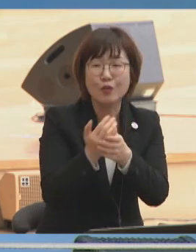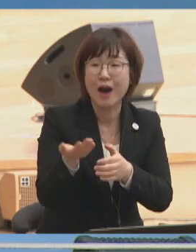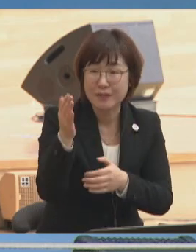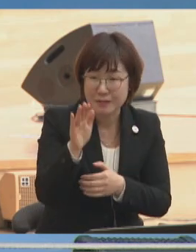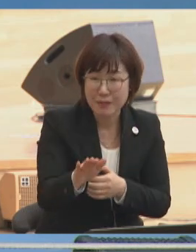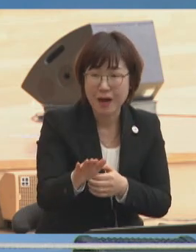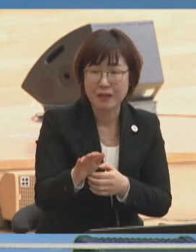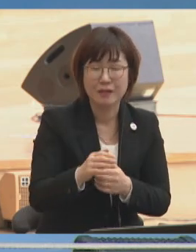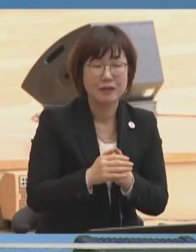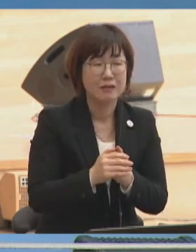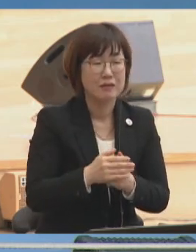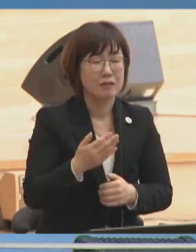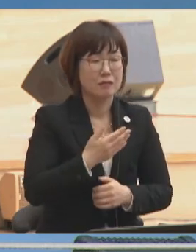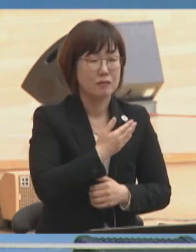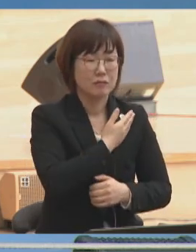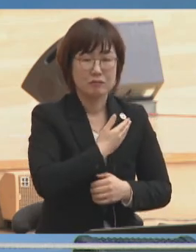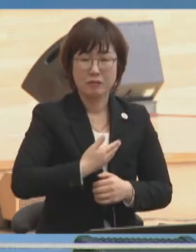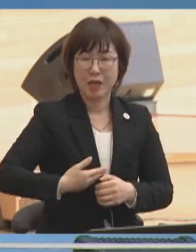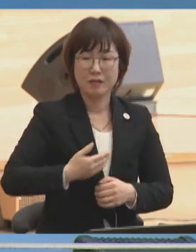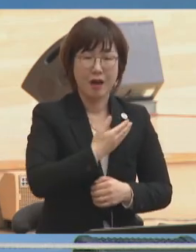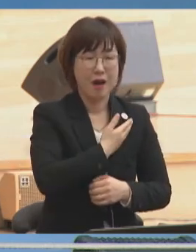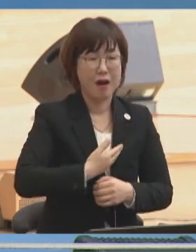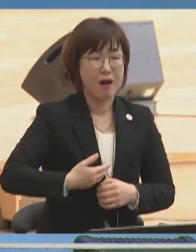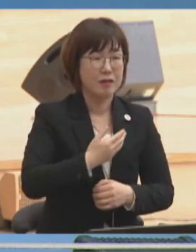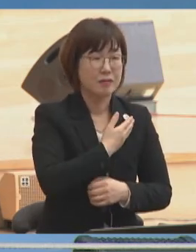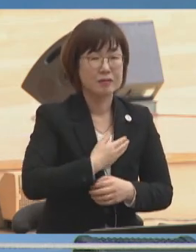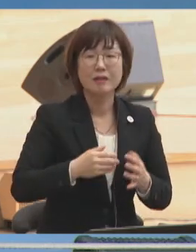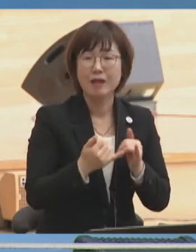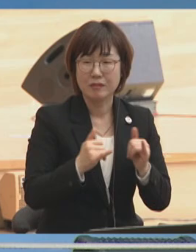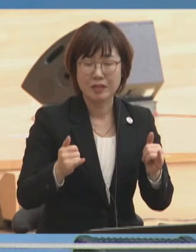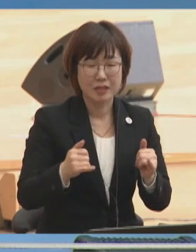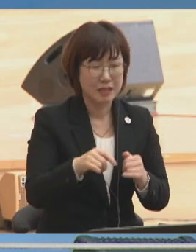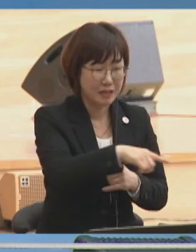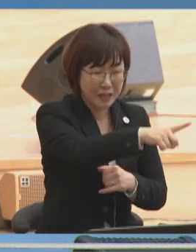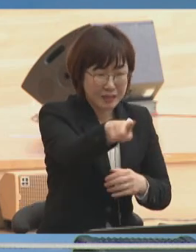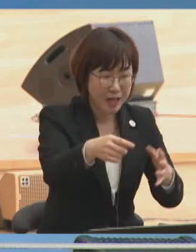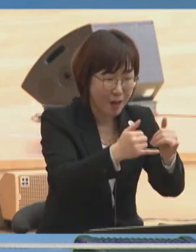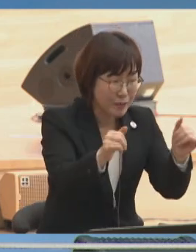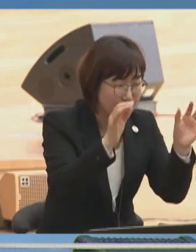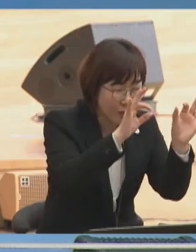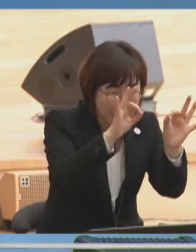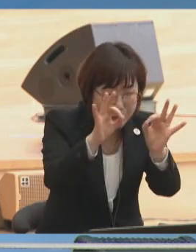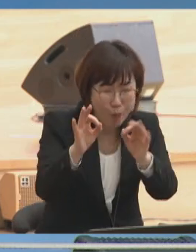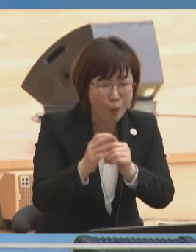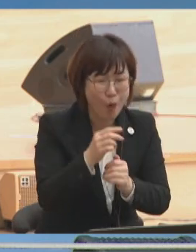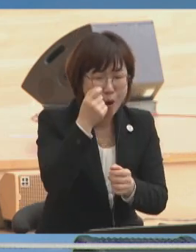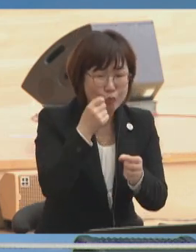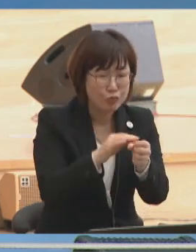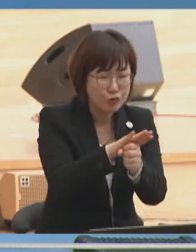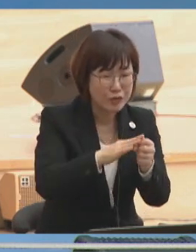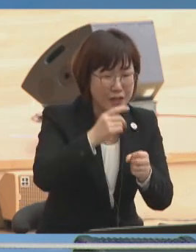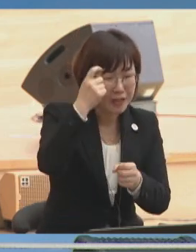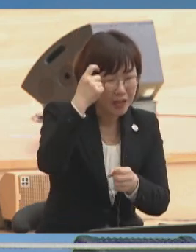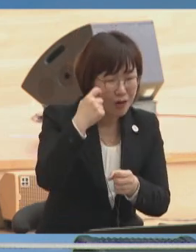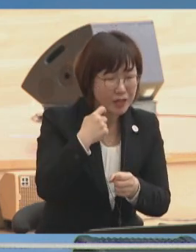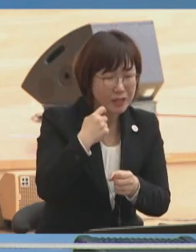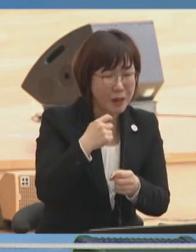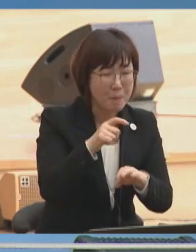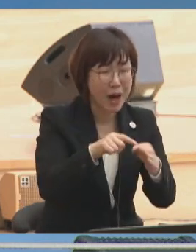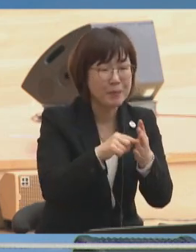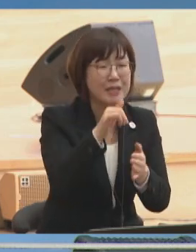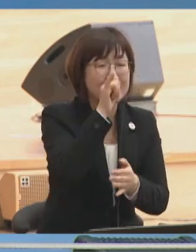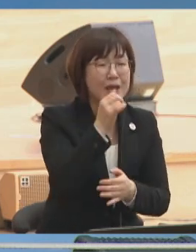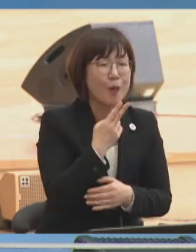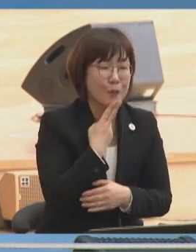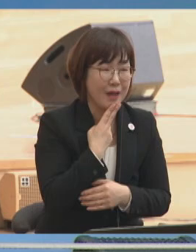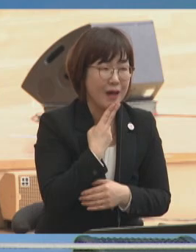제자들이 정말 그 영혼을 바라보면서 불쌍히 여길 줄을 아는가?